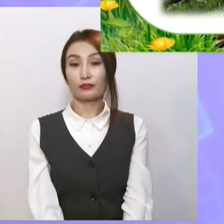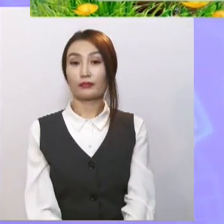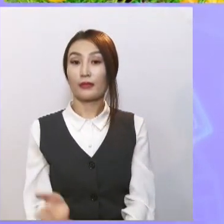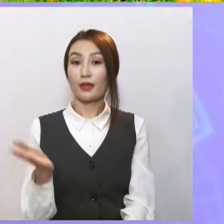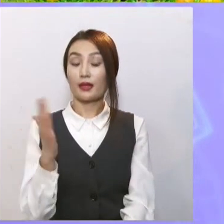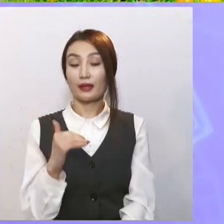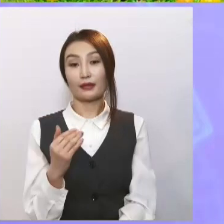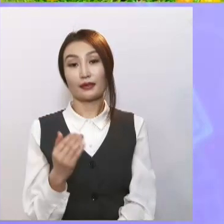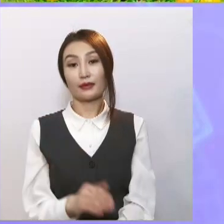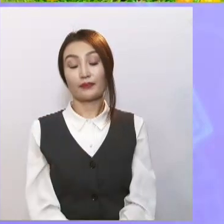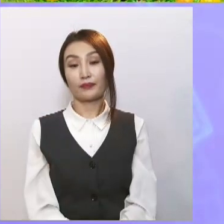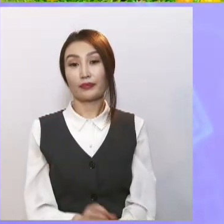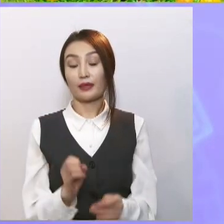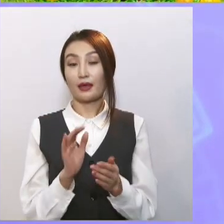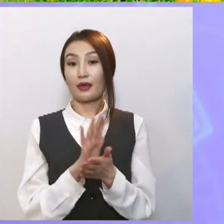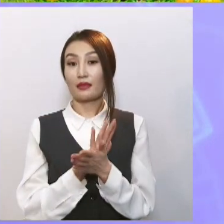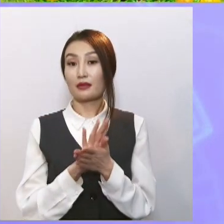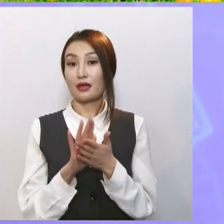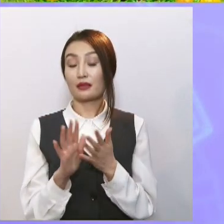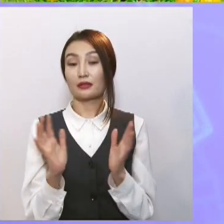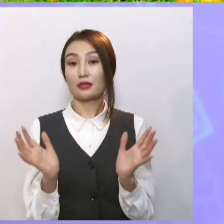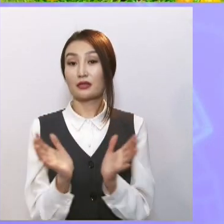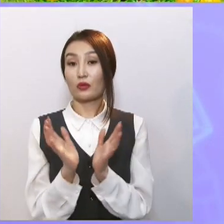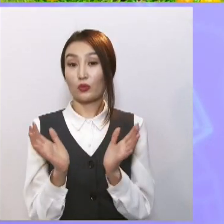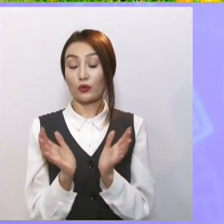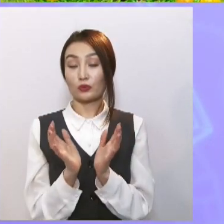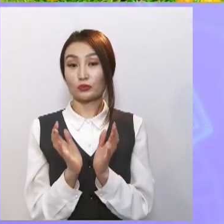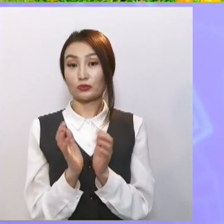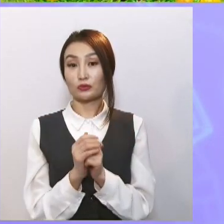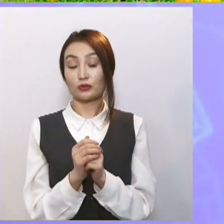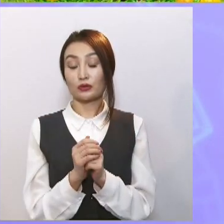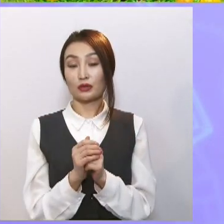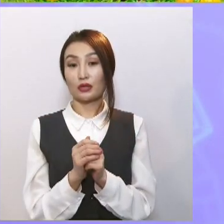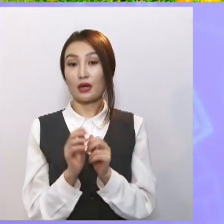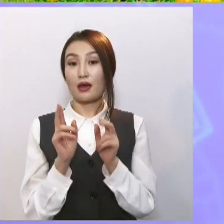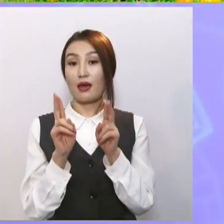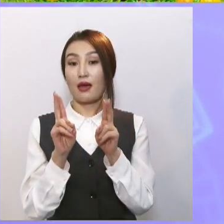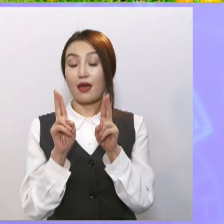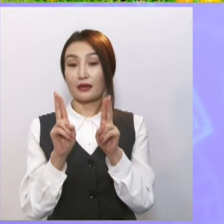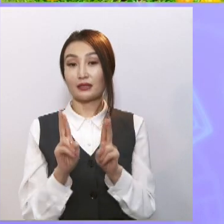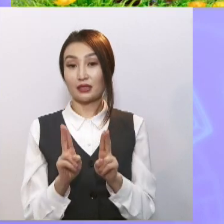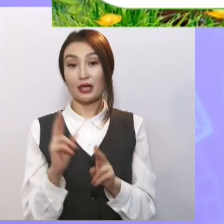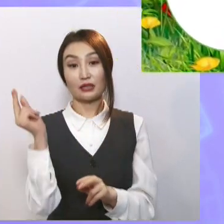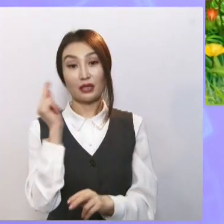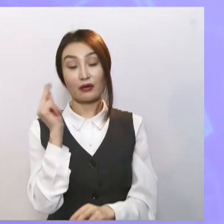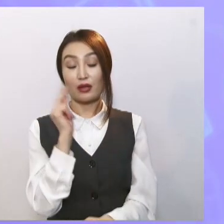Келгиле анда тазалыкты сактоо үчүн алтын эрежелерди кабыл алалы.